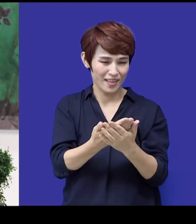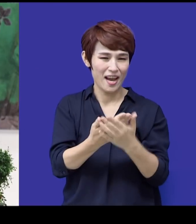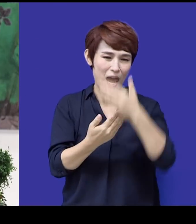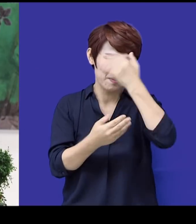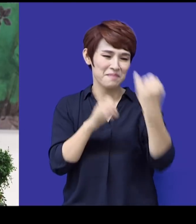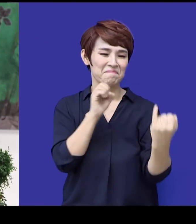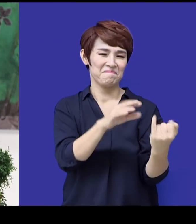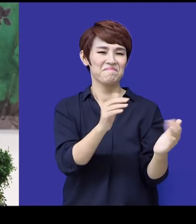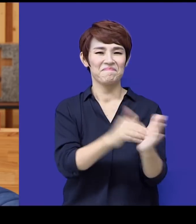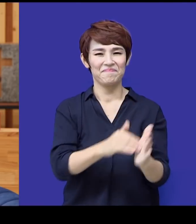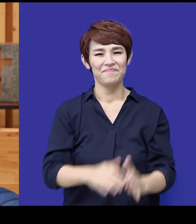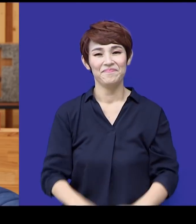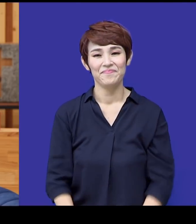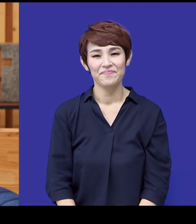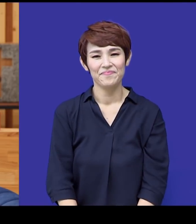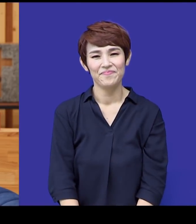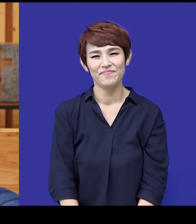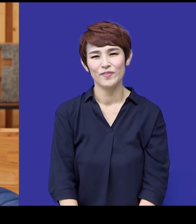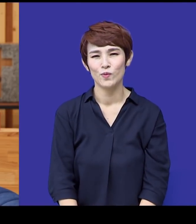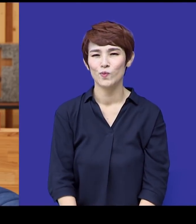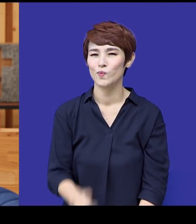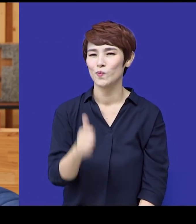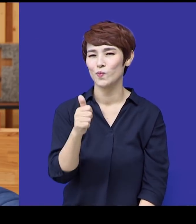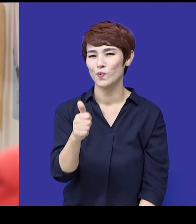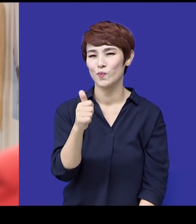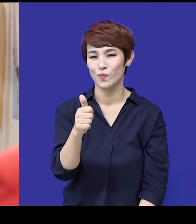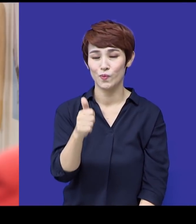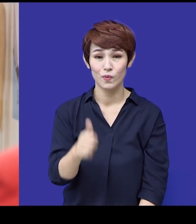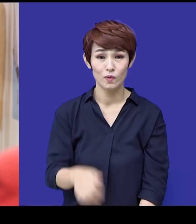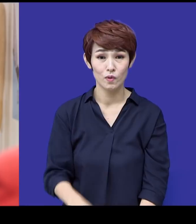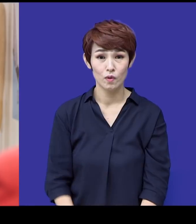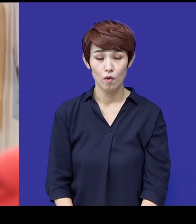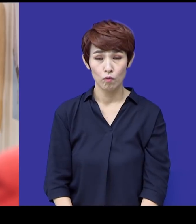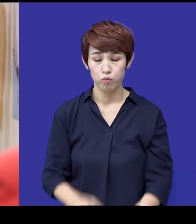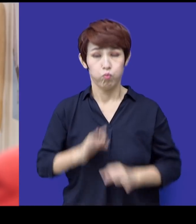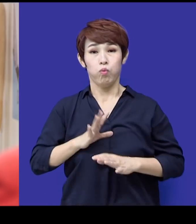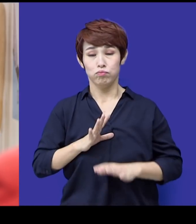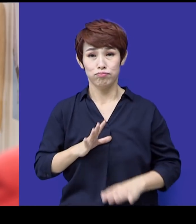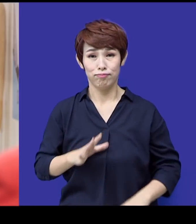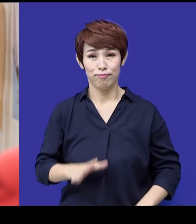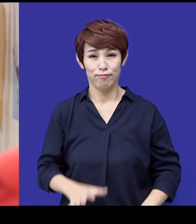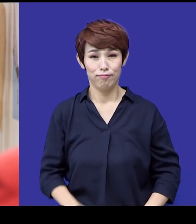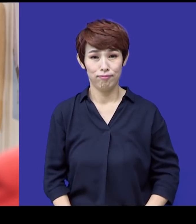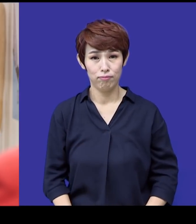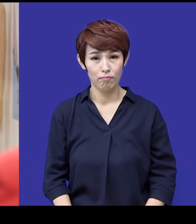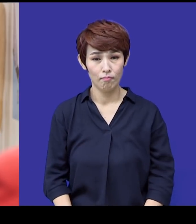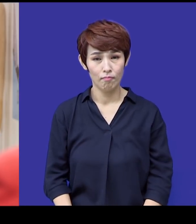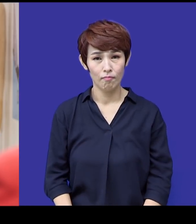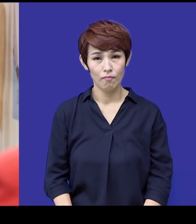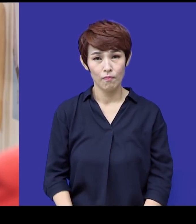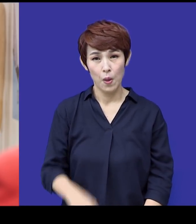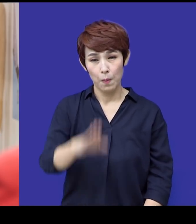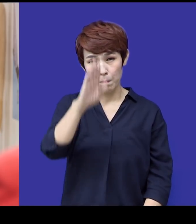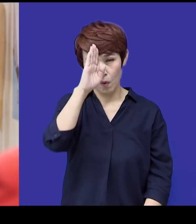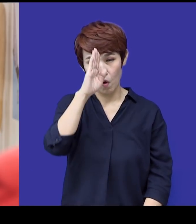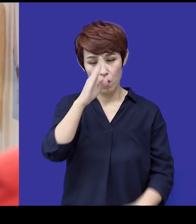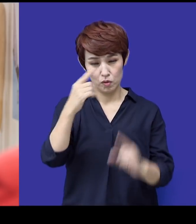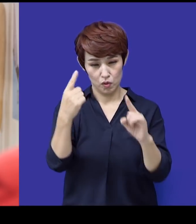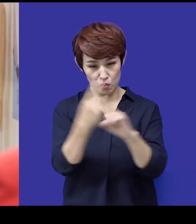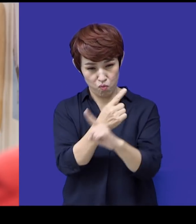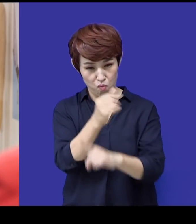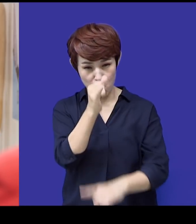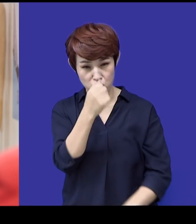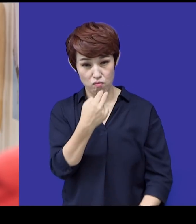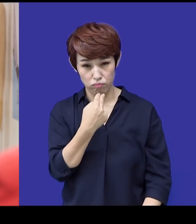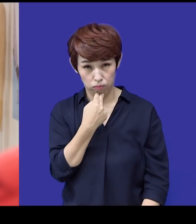그랬죠. 예. 네. 아, 훌륭하시네요. 아니 네. 저도 깜짝 놀랐고 그러니까요. 그 낫고 안 낫고에 대해서 그렇게